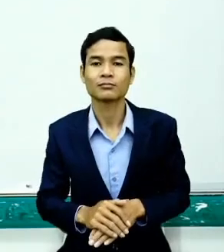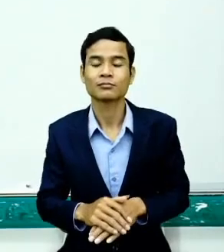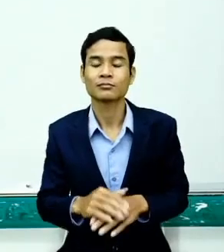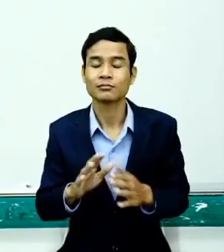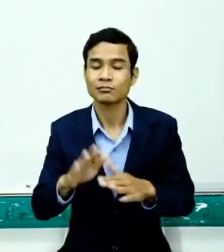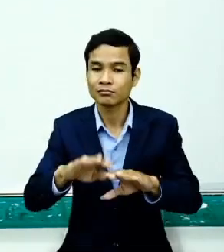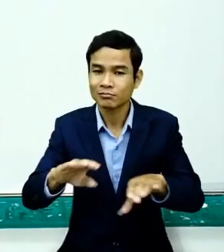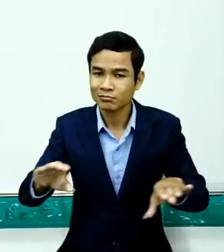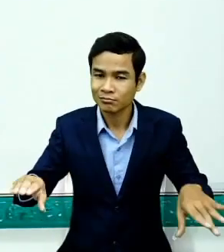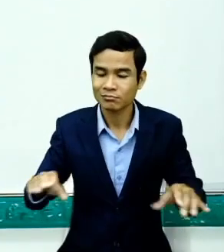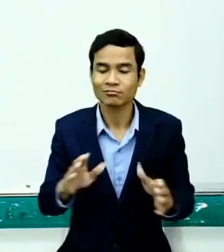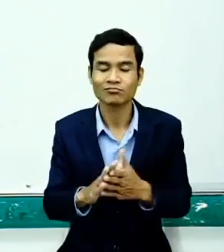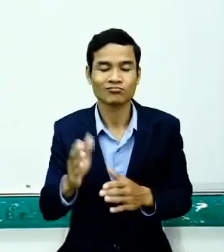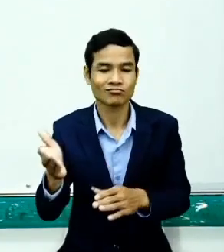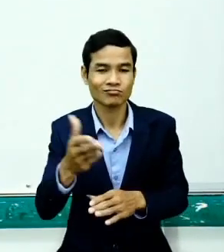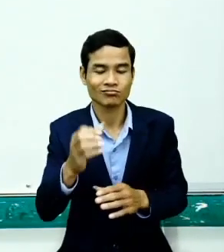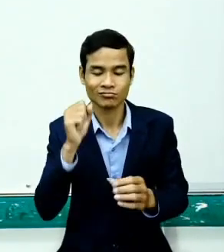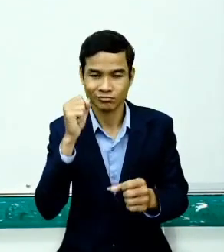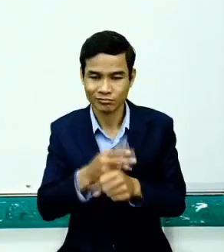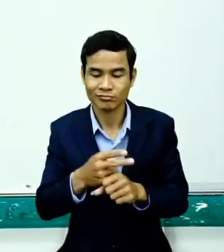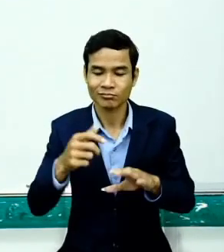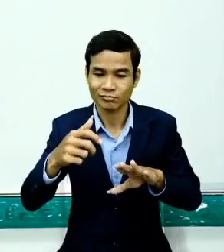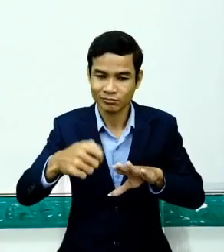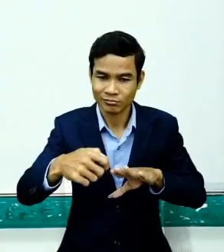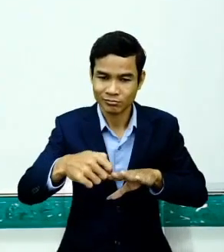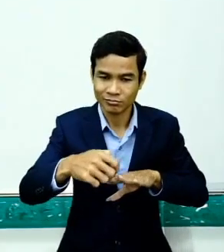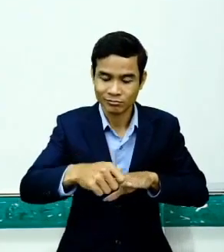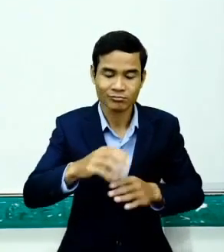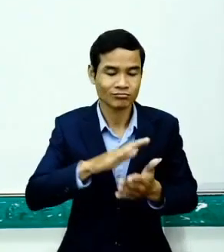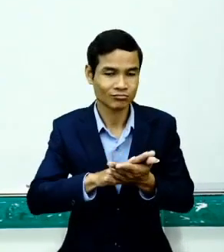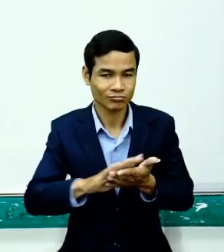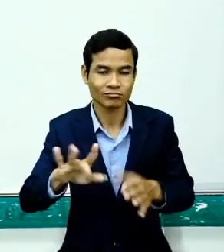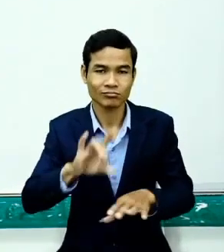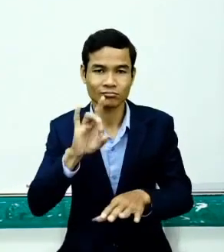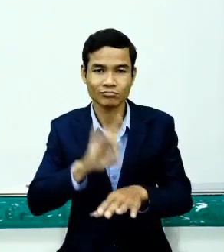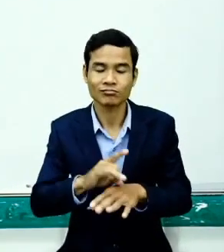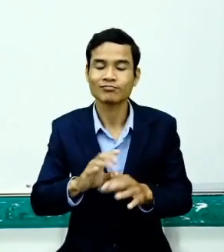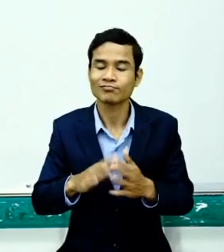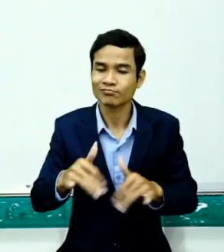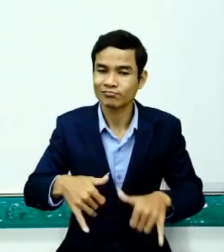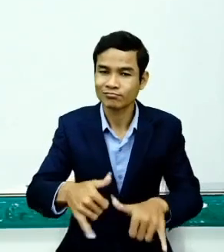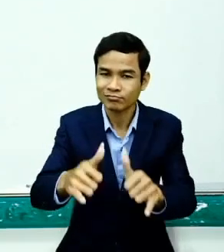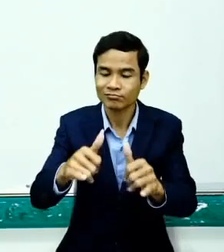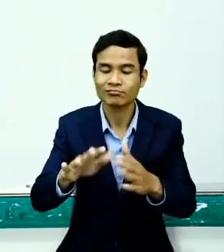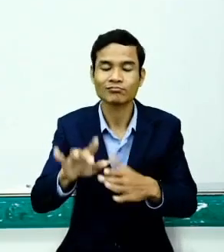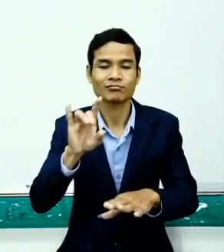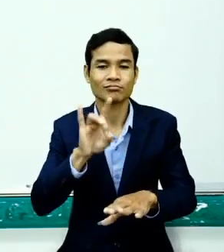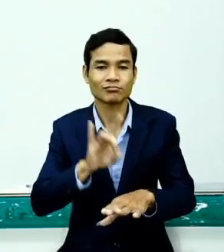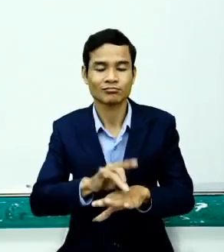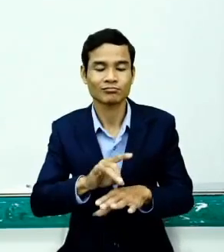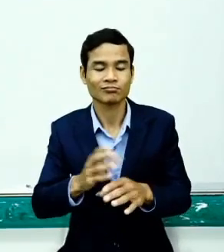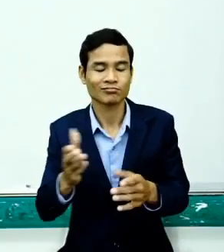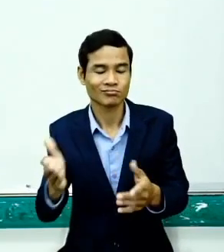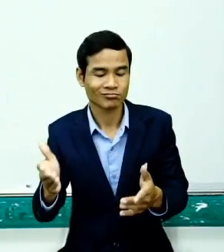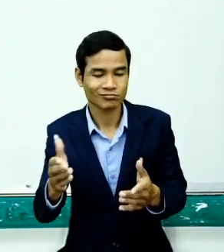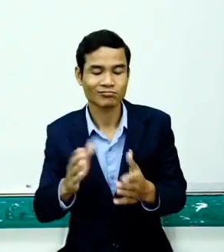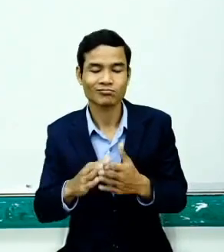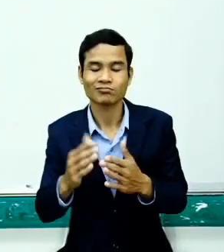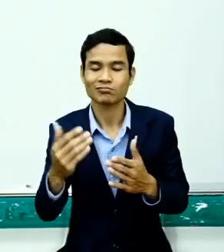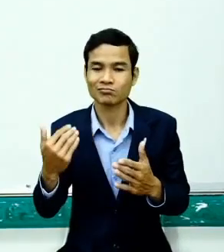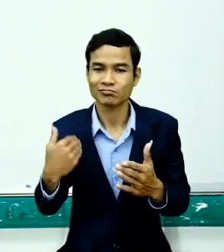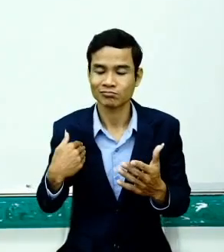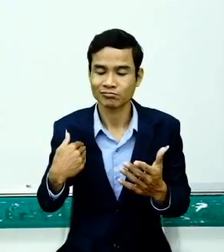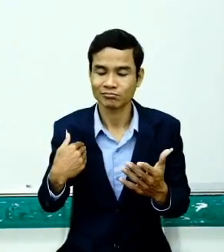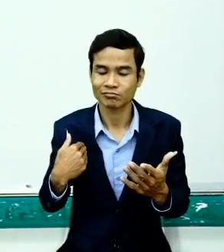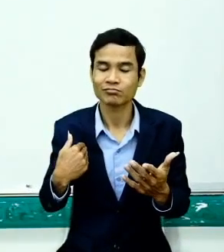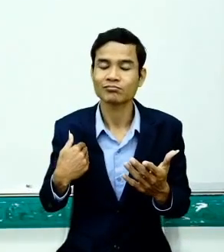nó tội tồn chẳng á. Con trở cắt cỡ cho ở sát nè con. Rốt với con ta lê như vậy mùi. Tăng tầm miễn chà